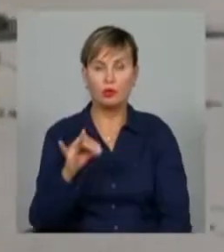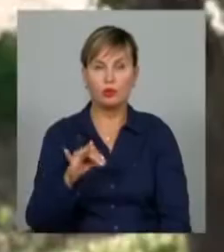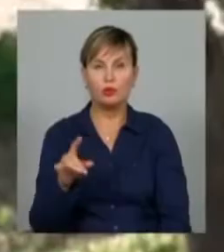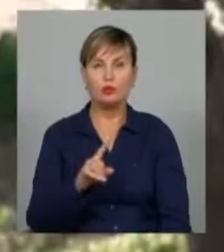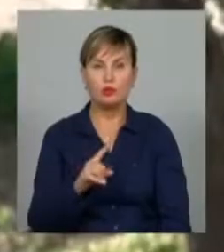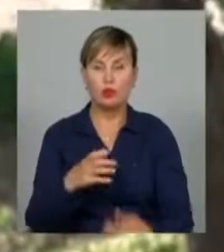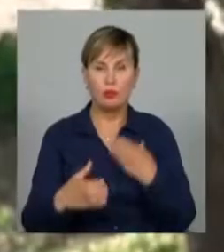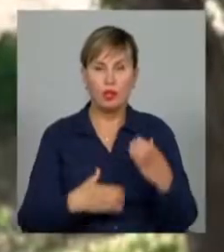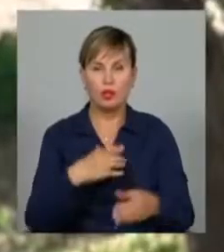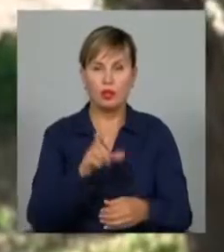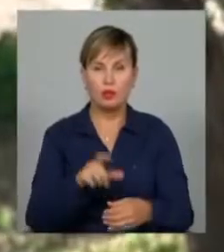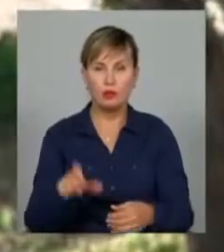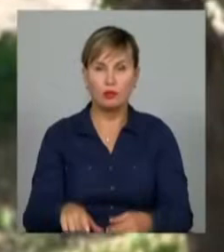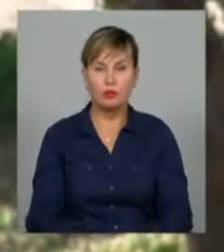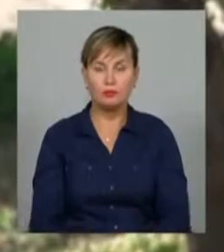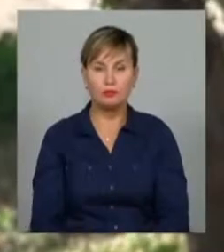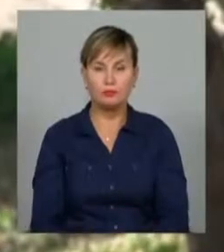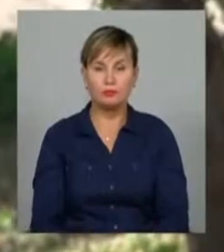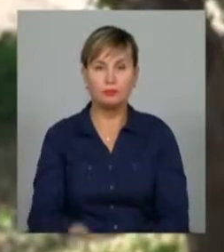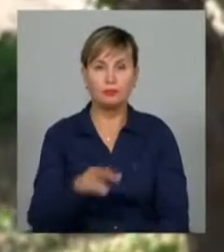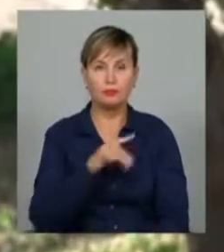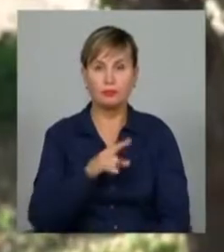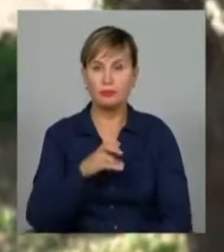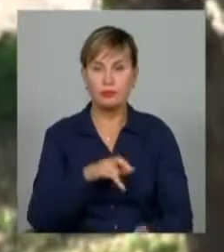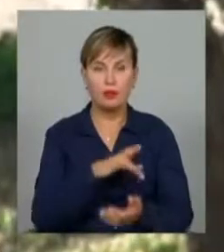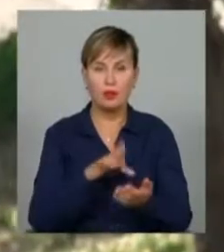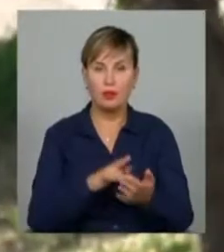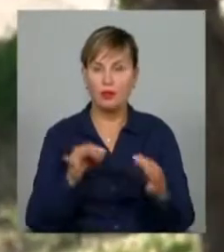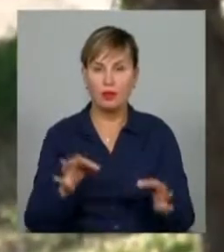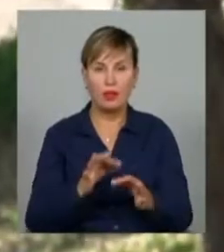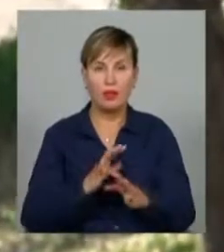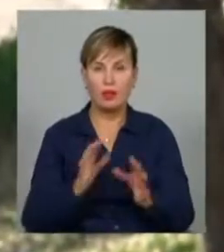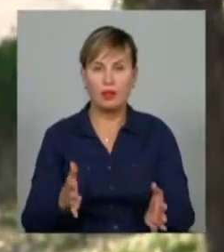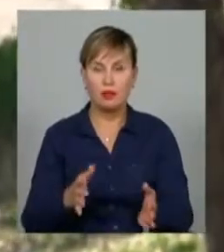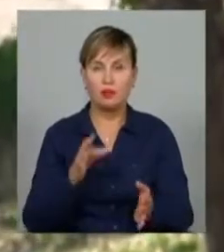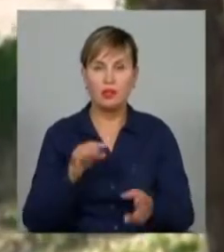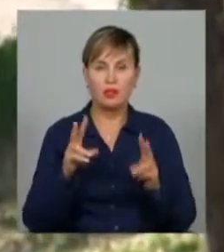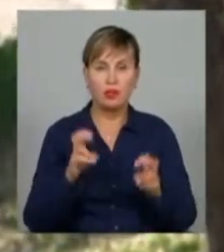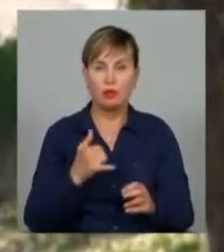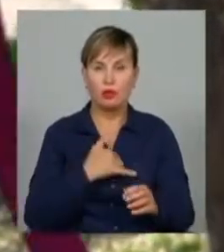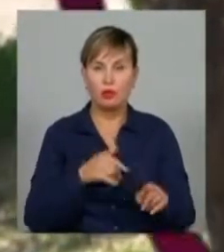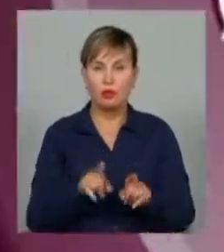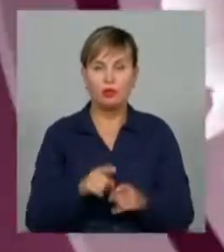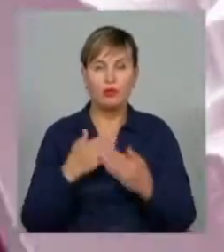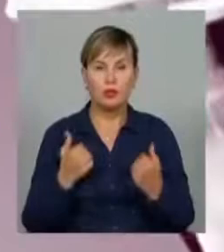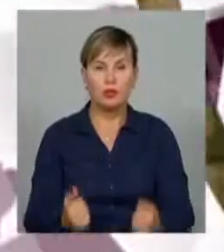люди? Мы не коттеджный городок, еще раз повторяю. И никогда им не были. И статуса у нас такого